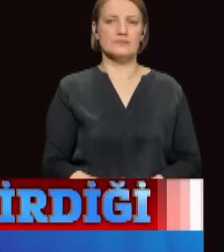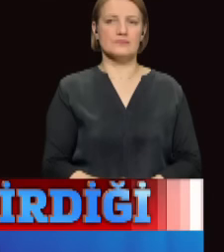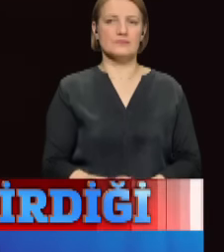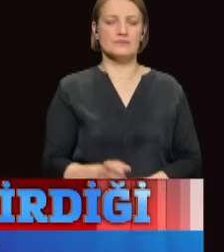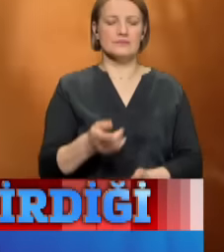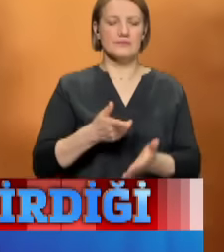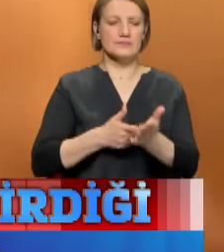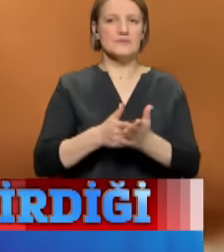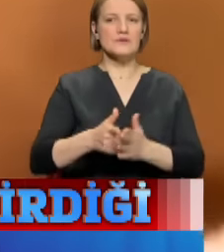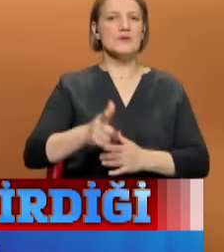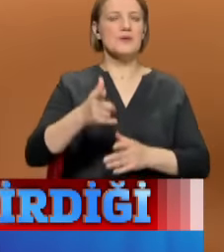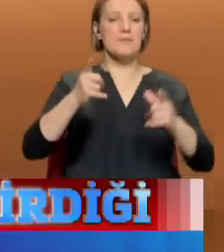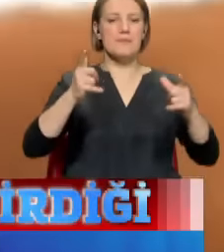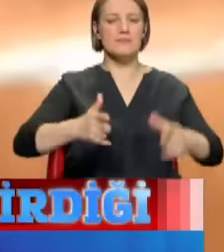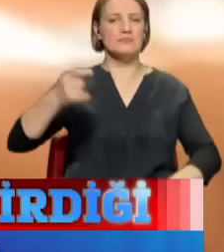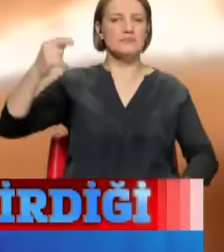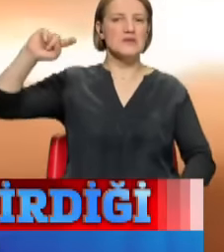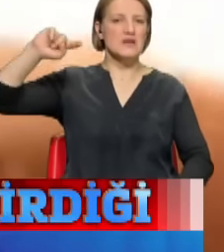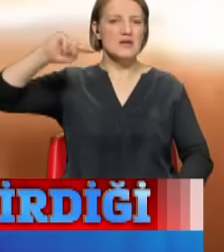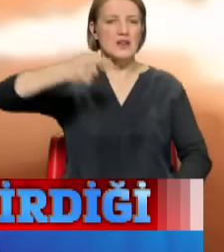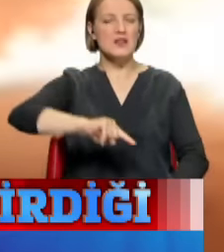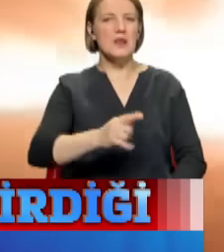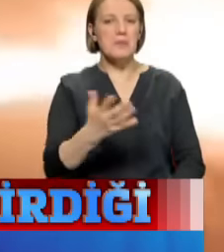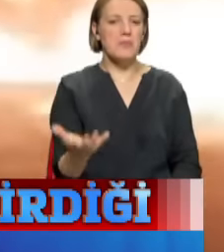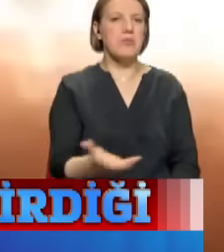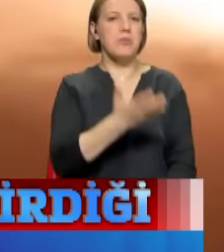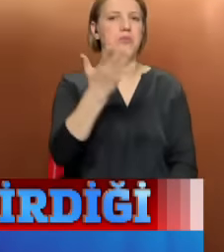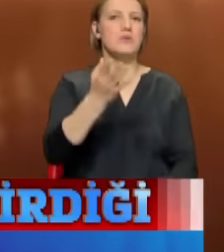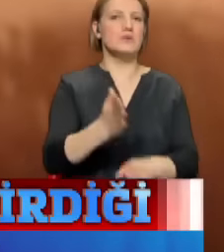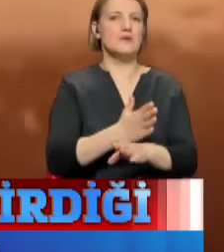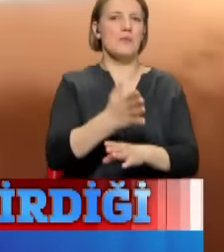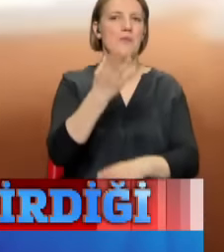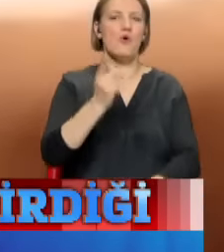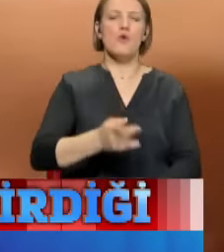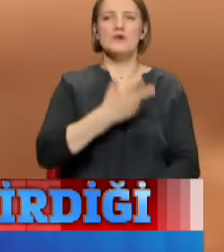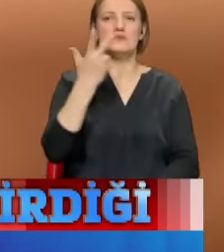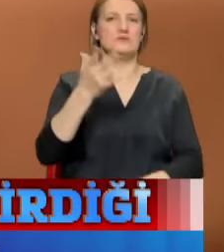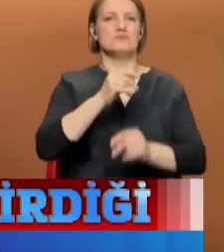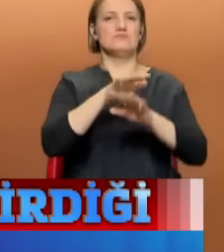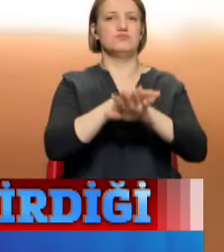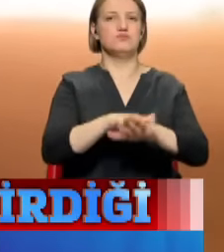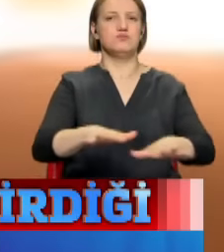Tarım arazisine yıldırım düştü, ekinler alev aldı. Çıkan yangın rüzgarın etkisiyle hızla büyüdü.